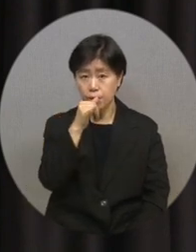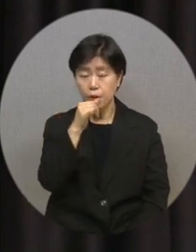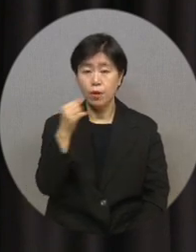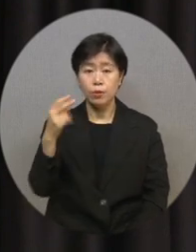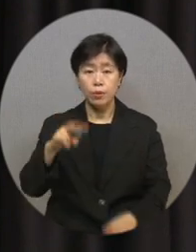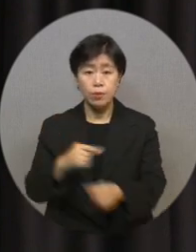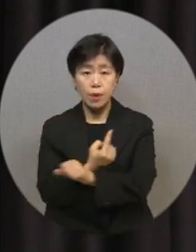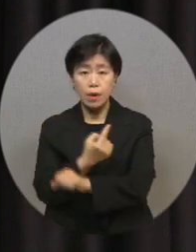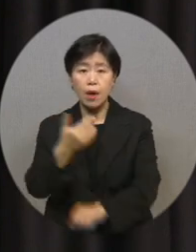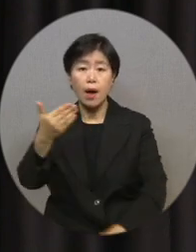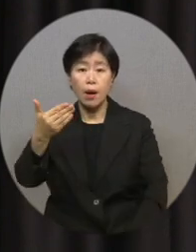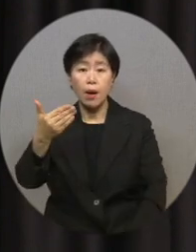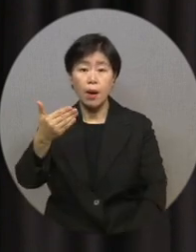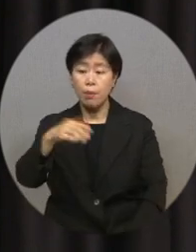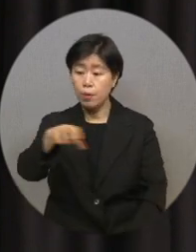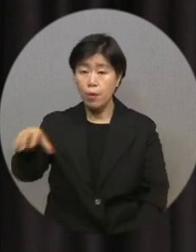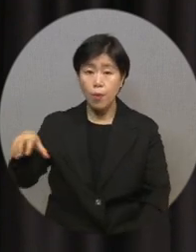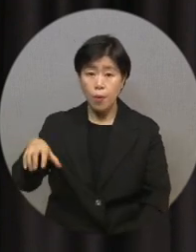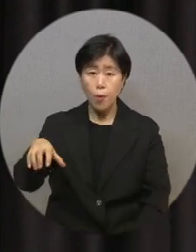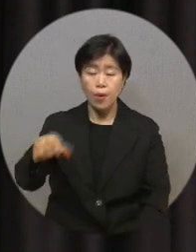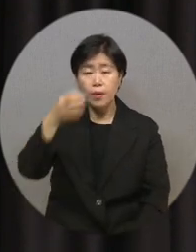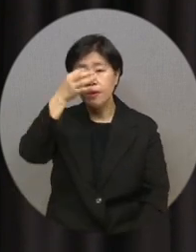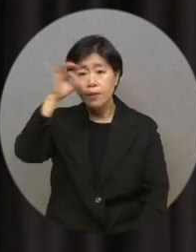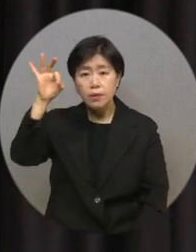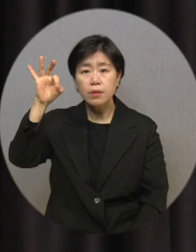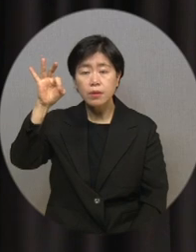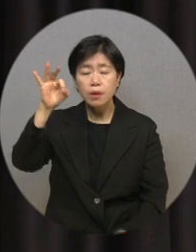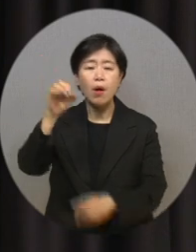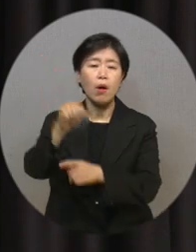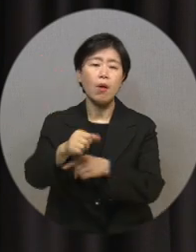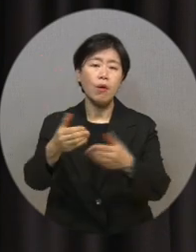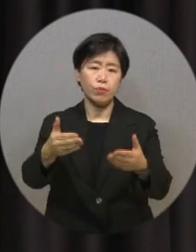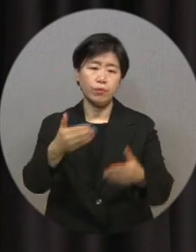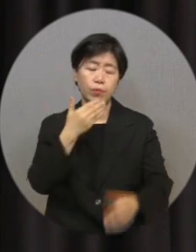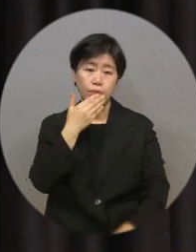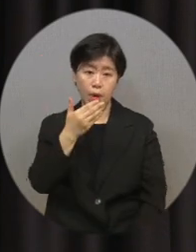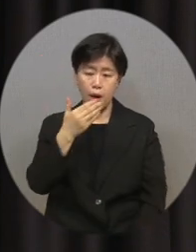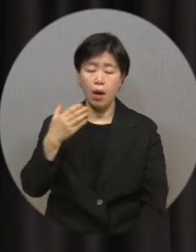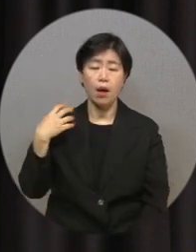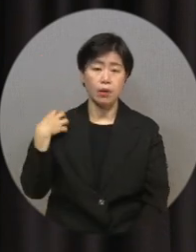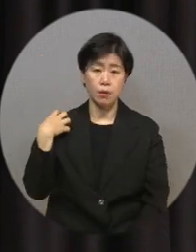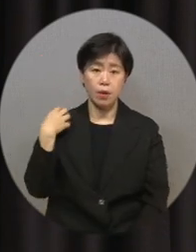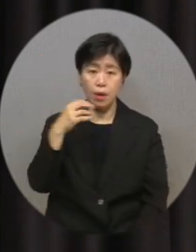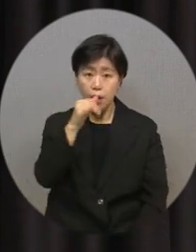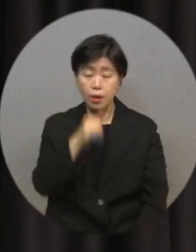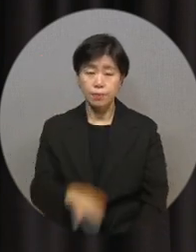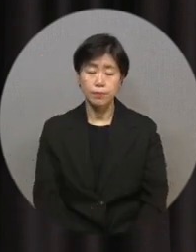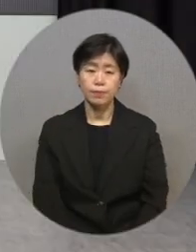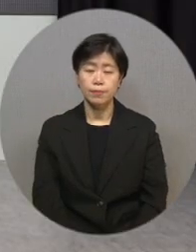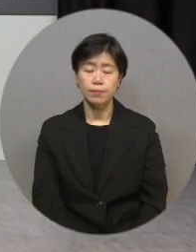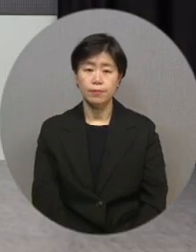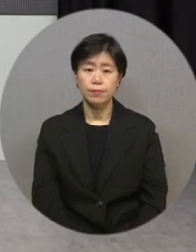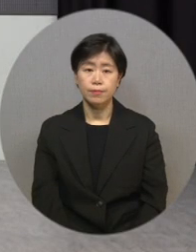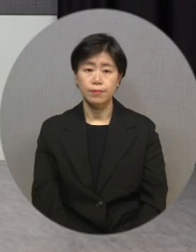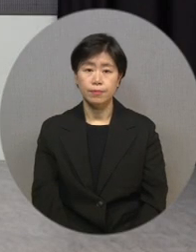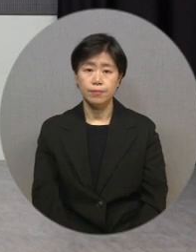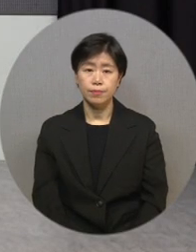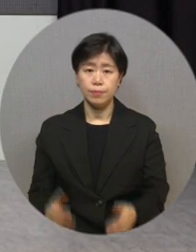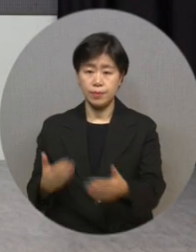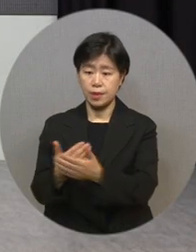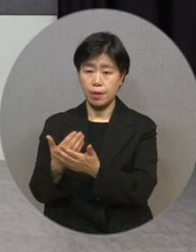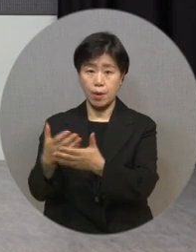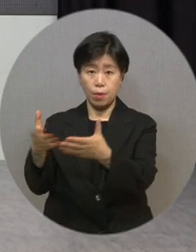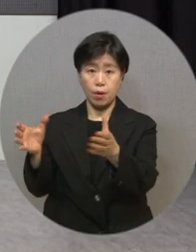기간이 인증 기관으로 지정이 되어 있고 그중에 이제 대표적으로 저희가 그 인증 사업을 하고 있습니다네 개발로는